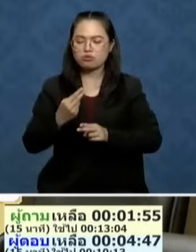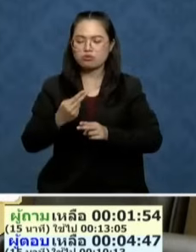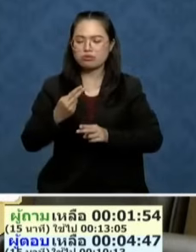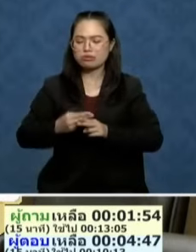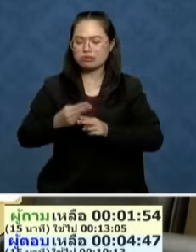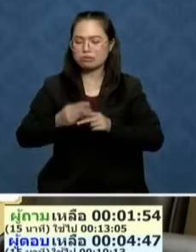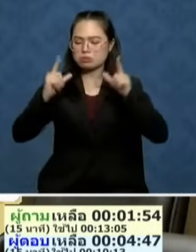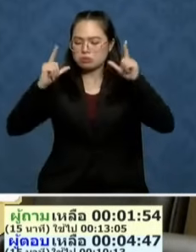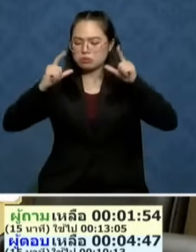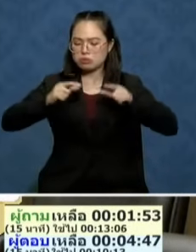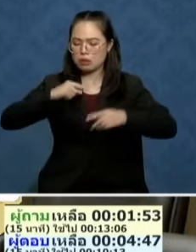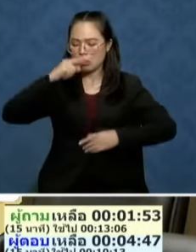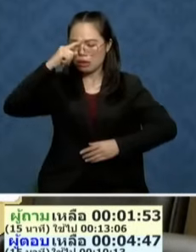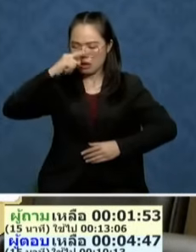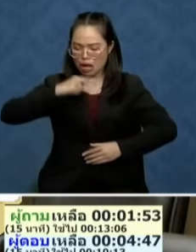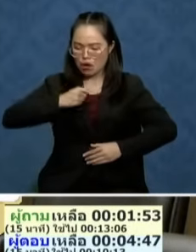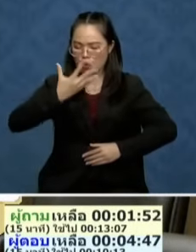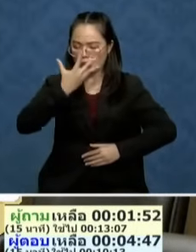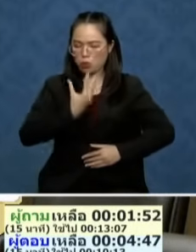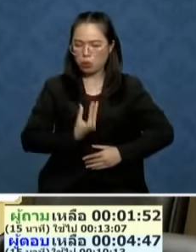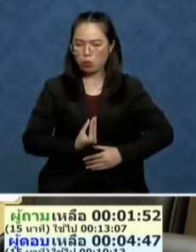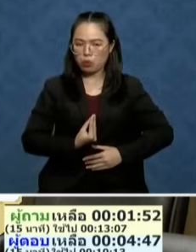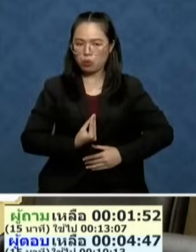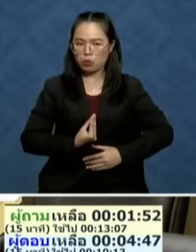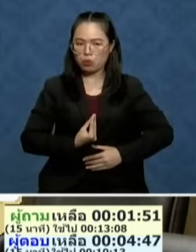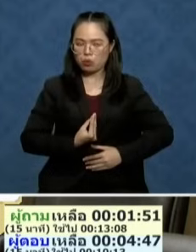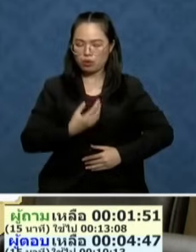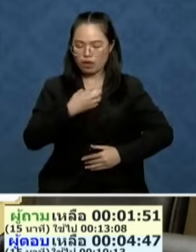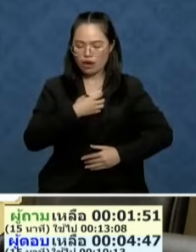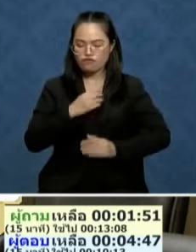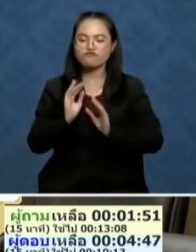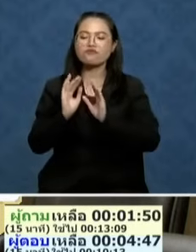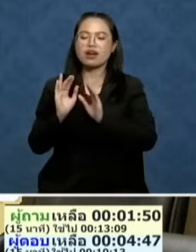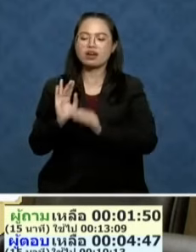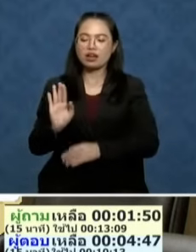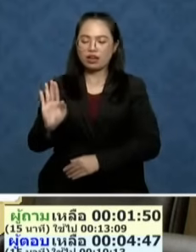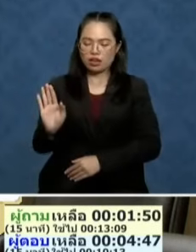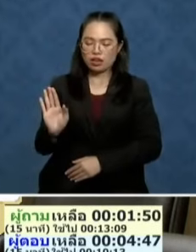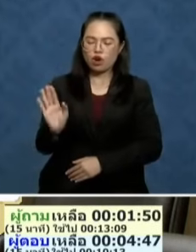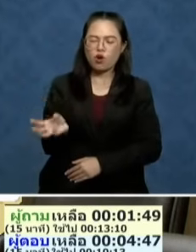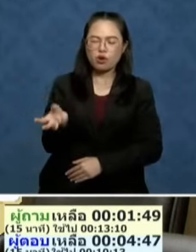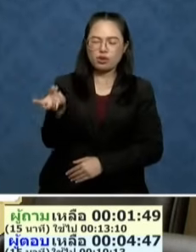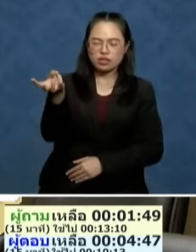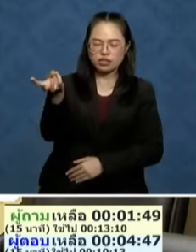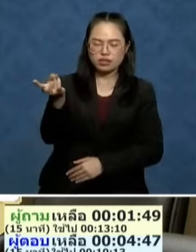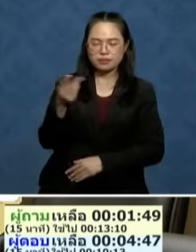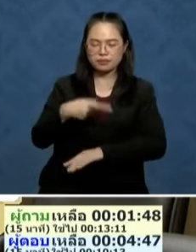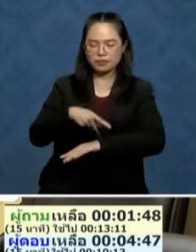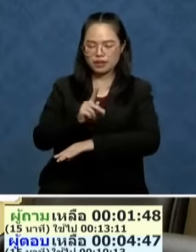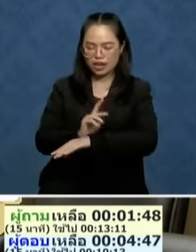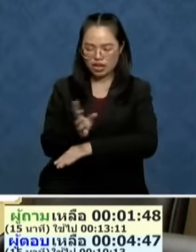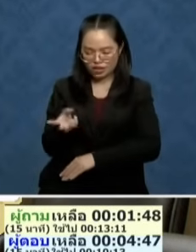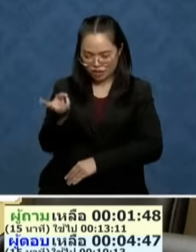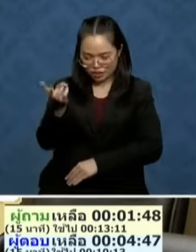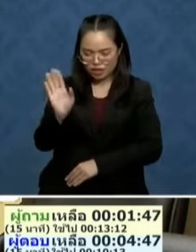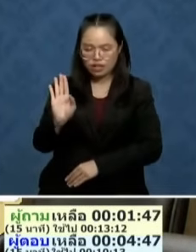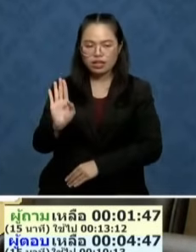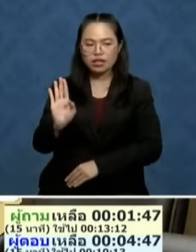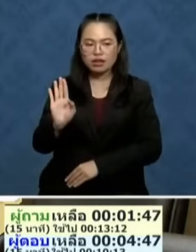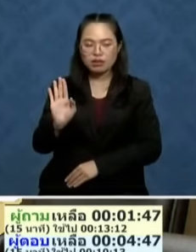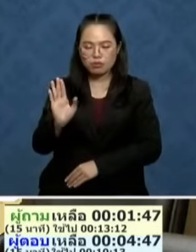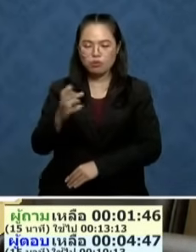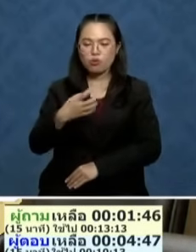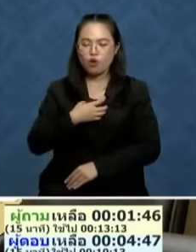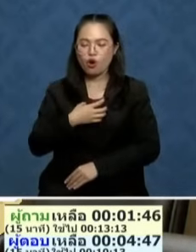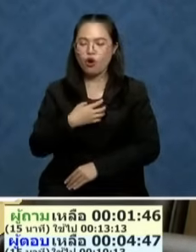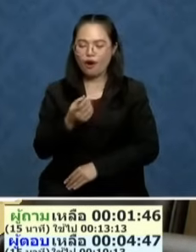ผมสันนิษฐานนะครับซึ่งก็ตามที่ท่านได้พูดไว้นะครับว่า ท่านรังสิมันต์โรม จะจบแล้วครับจะเข้าสู่คำถามเพิ่มเติมแล้วครับท่านประธานครับ ขอให้เป็น